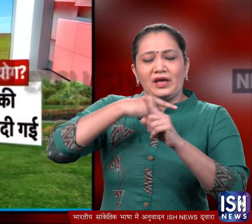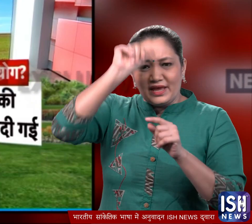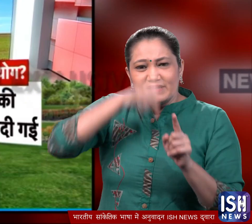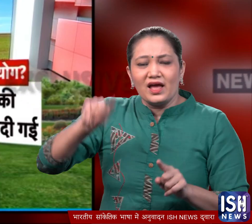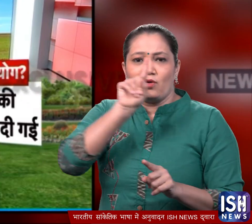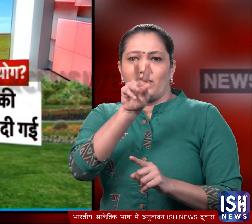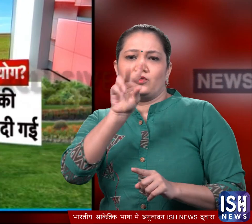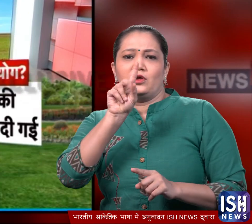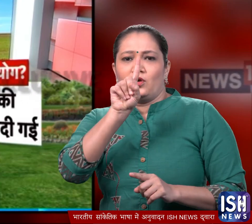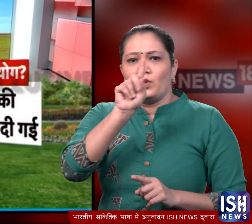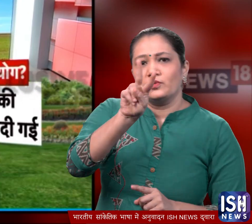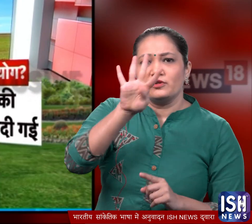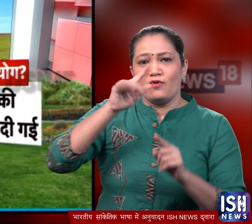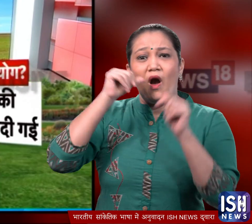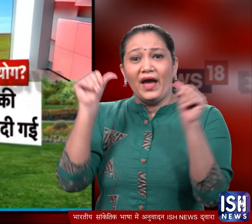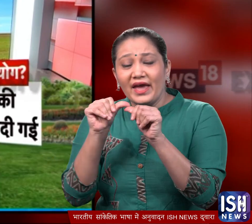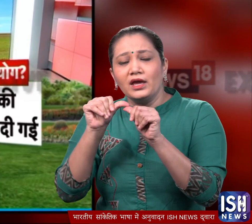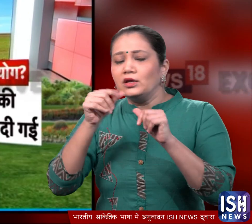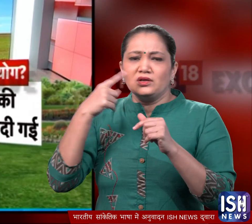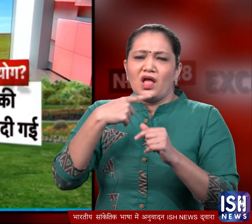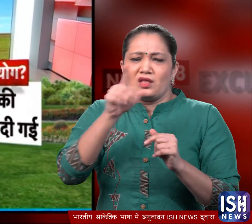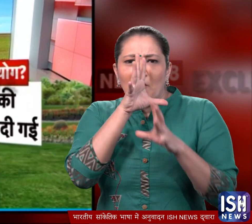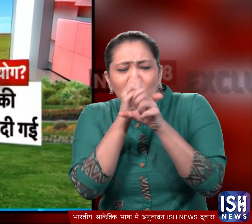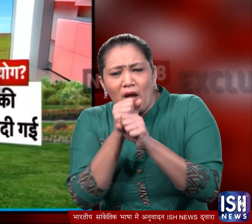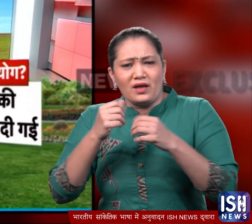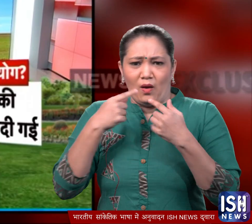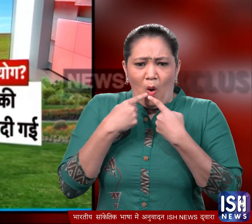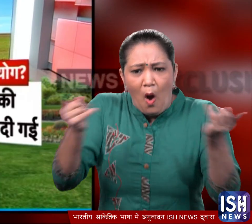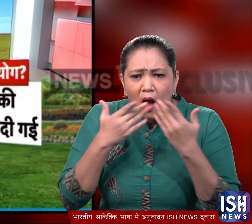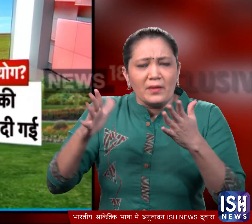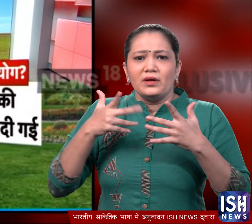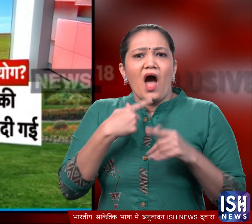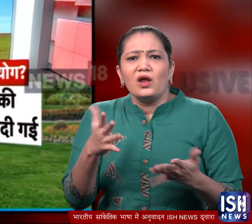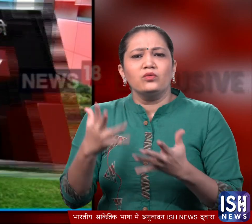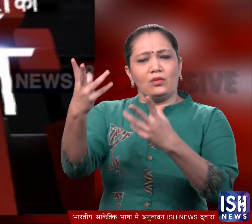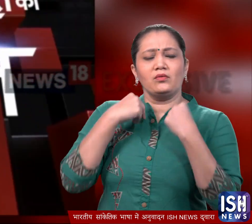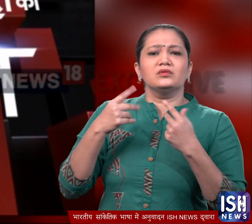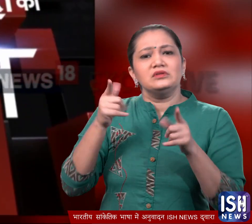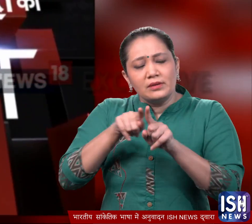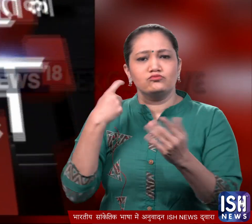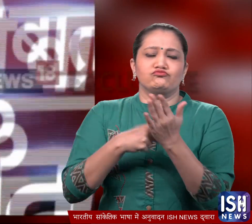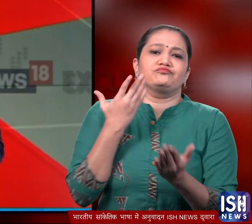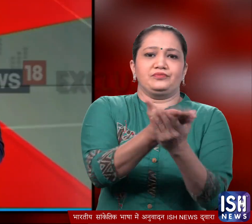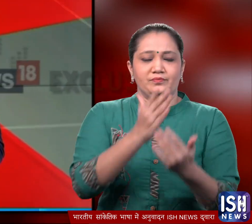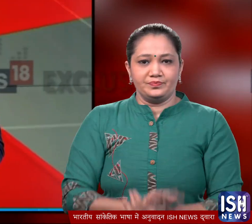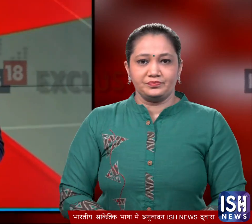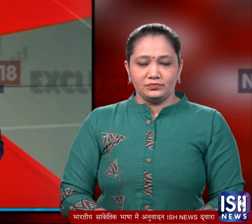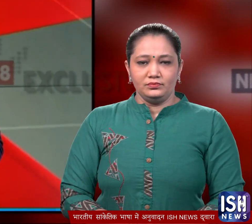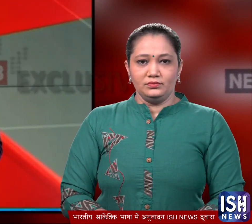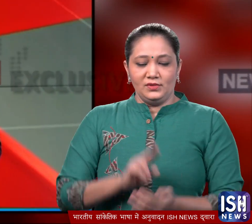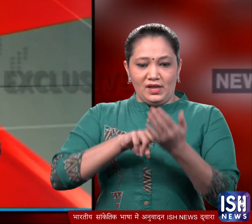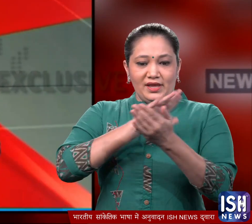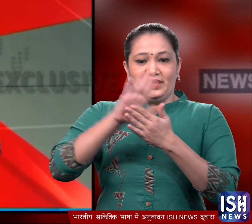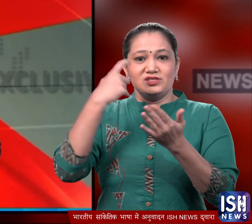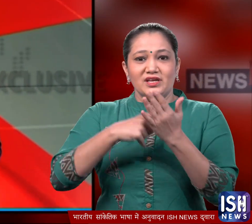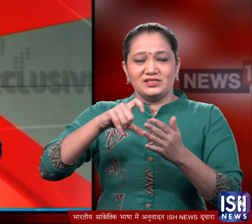धारा 124A को चुनौती देते हुए इसे बोलने की आजादी को प्रभावित करने वाला कहा था। राष्ट्रीय मानवाधिकार आयोग